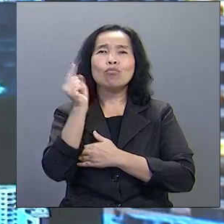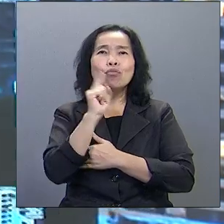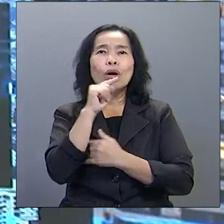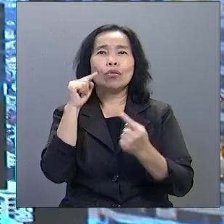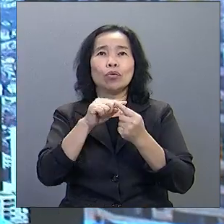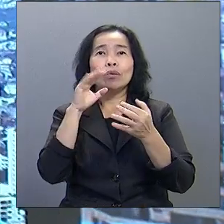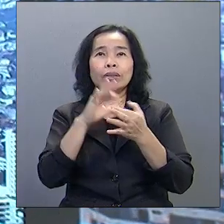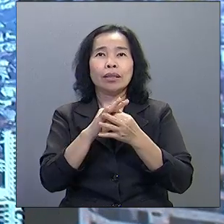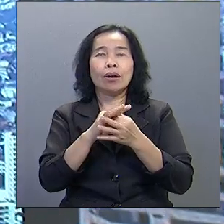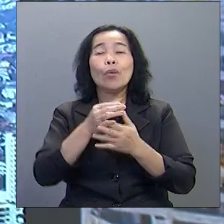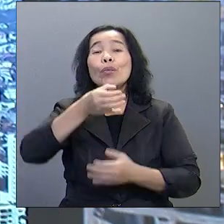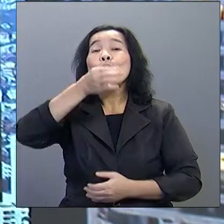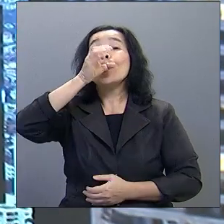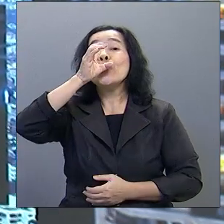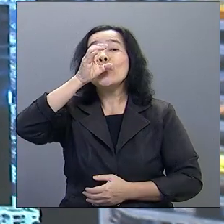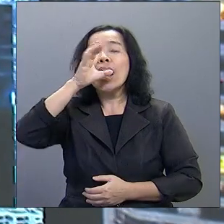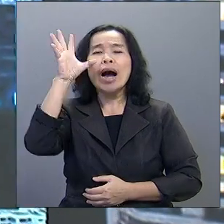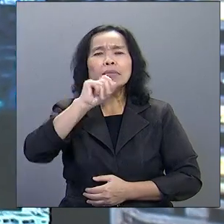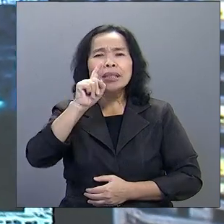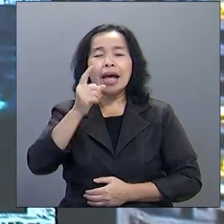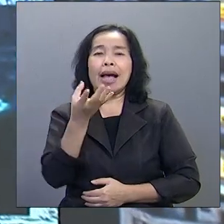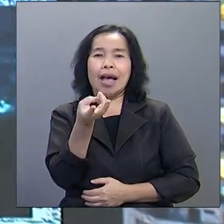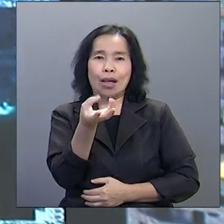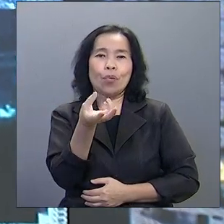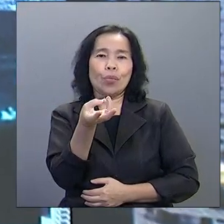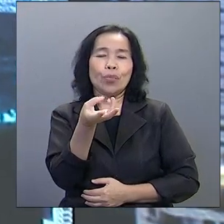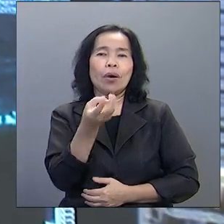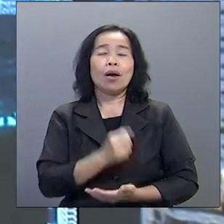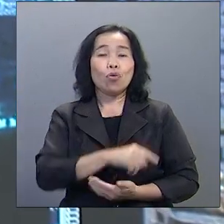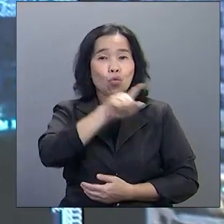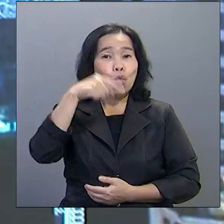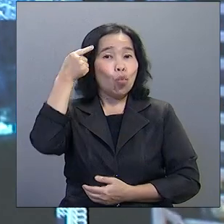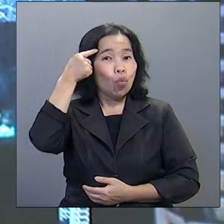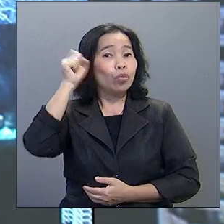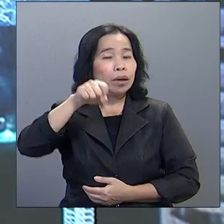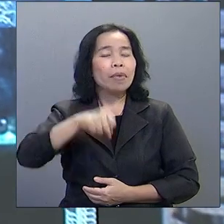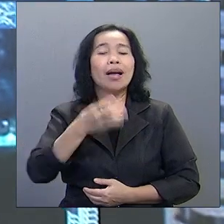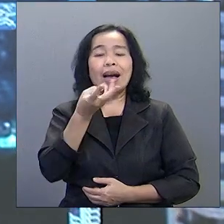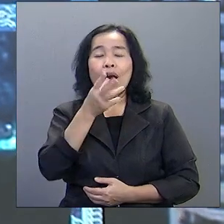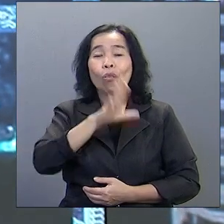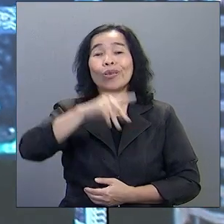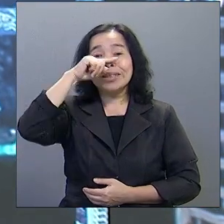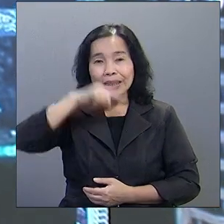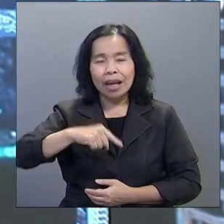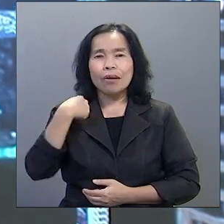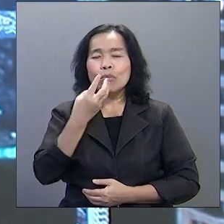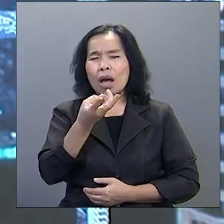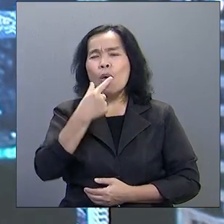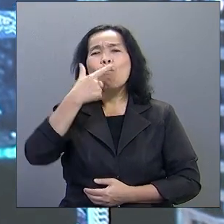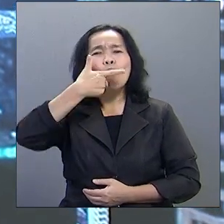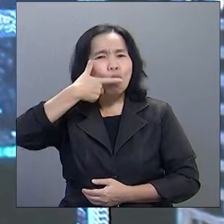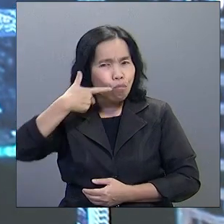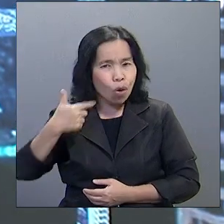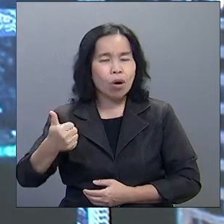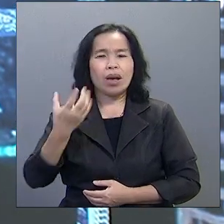เรื่องของเครื่องดื่มที่ทำจากข้าวไทยนะคะจริงๆแล้วอย่างที่เราทราบกันดีนะคะว่าข้าวไทยนั้นมีรสชาติที่อร่อยแล้วก็